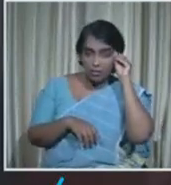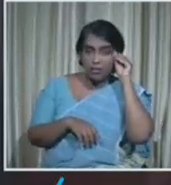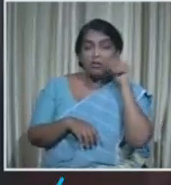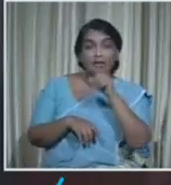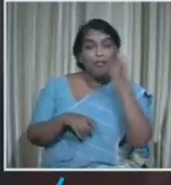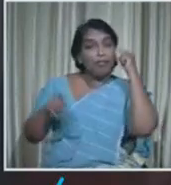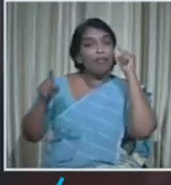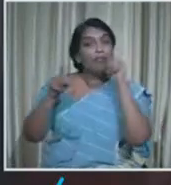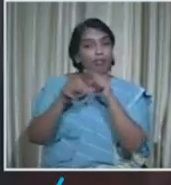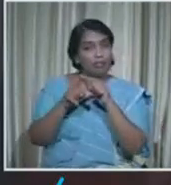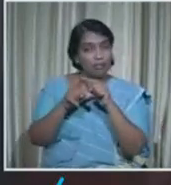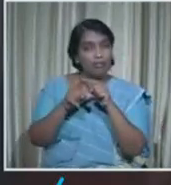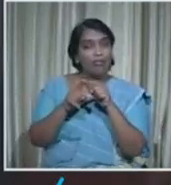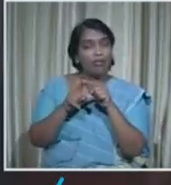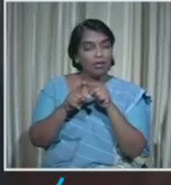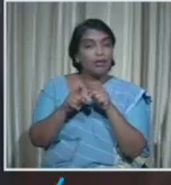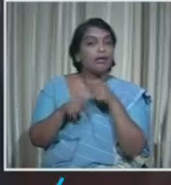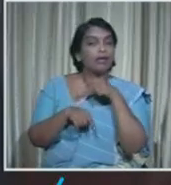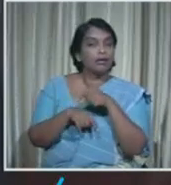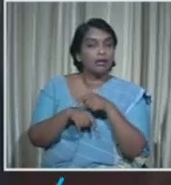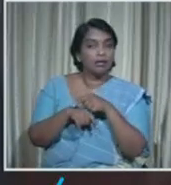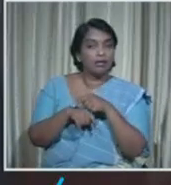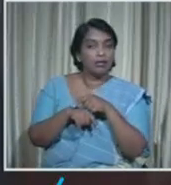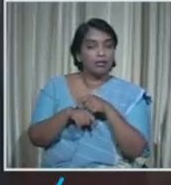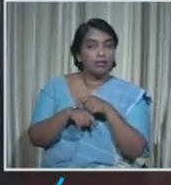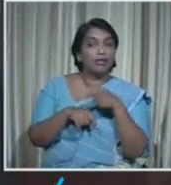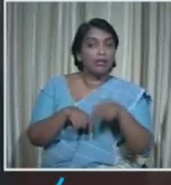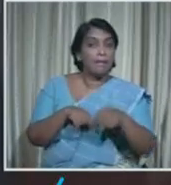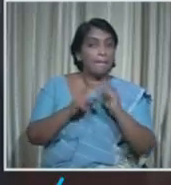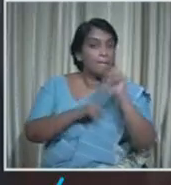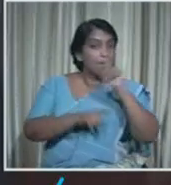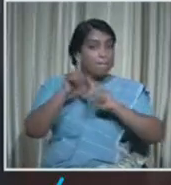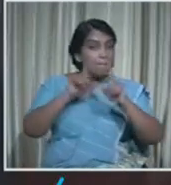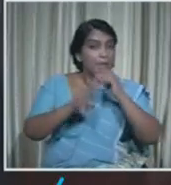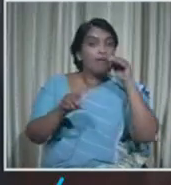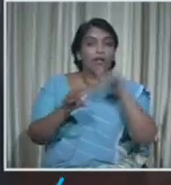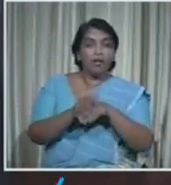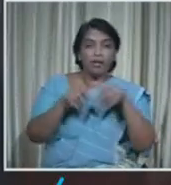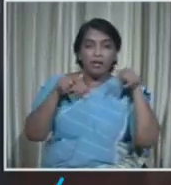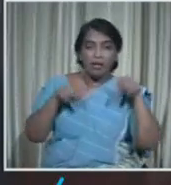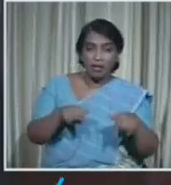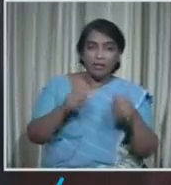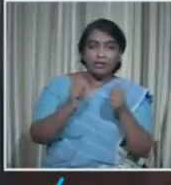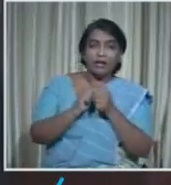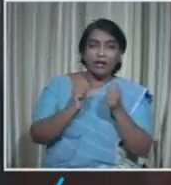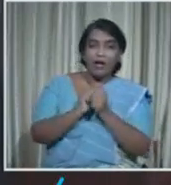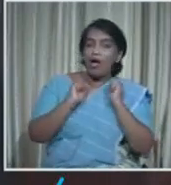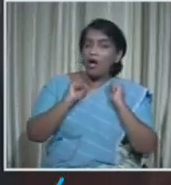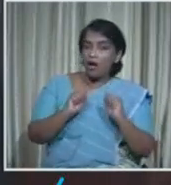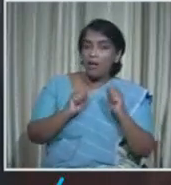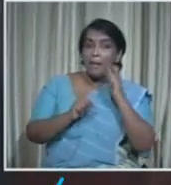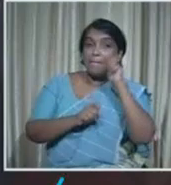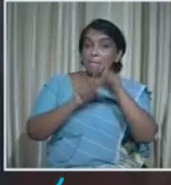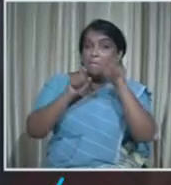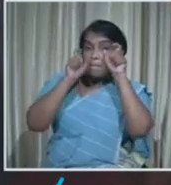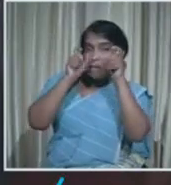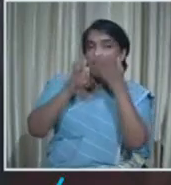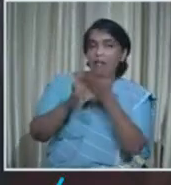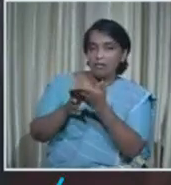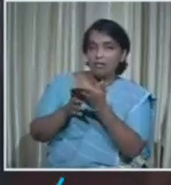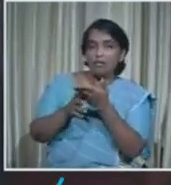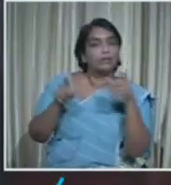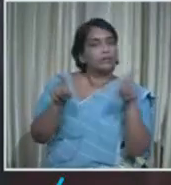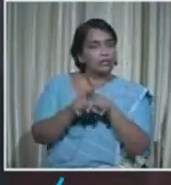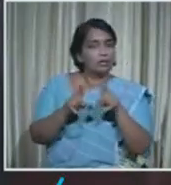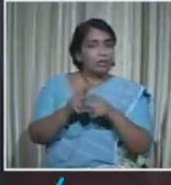පිළිබඳව තේරුම් අරගෙන මේ මේ මේ මේ පාර්ලිමේන්තුව තුල අද අපි ඇසිරන ආකාරය පිළිබඳව ජනතාව බලාගෙන ඉන්නවා. ඒ නිසා අපි